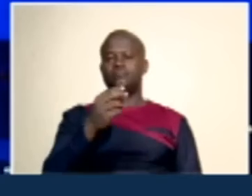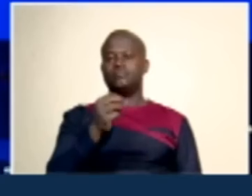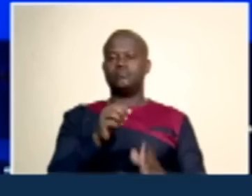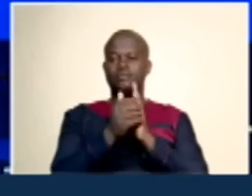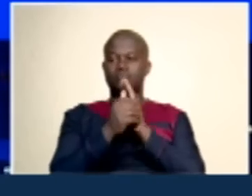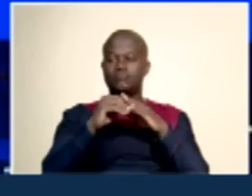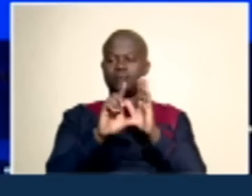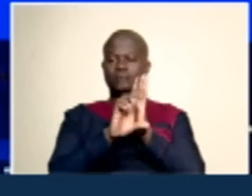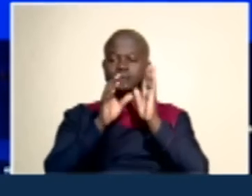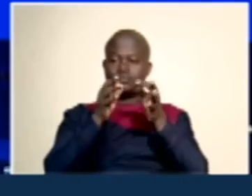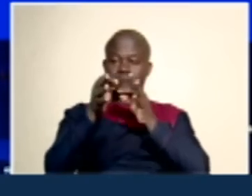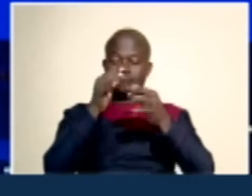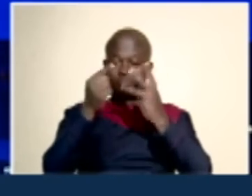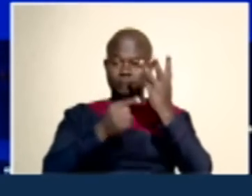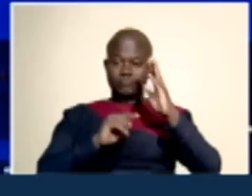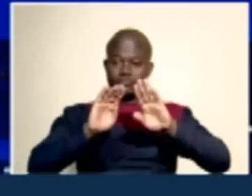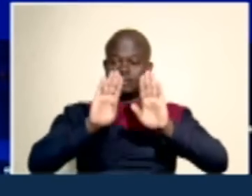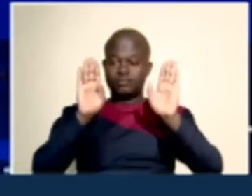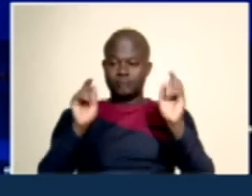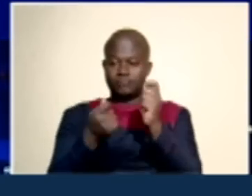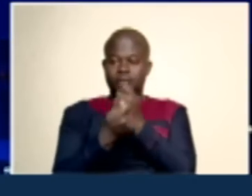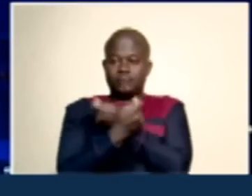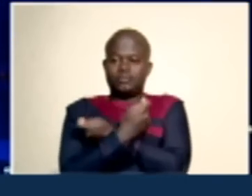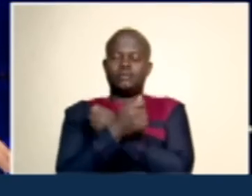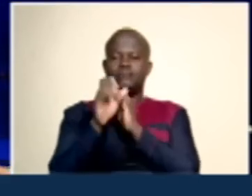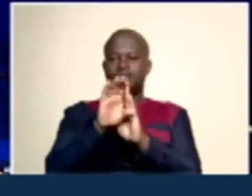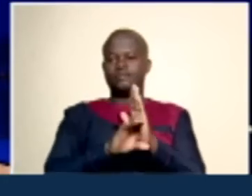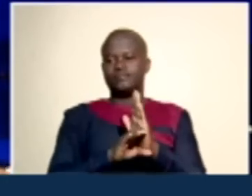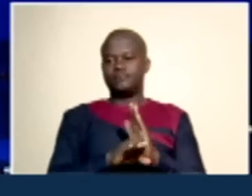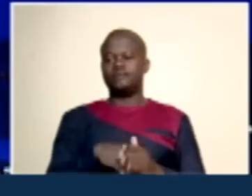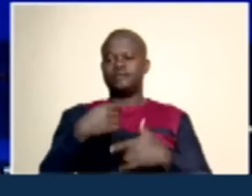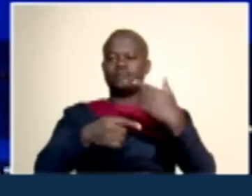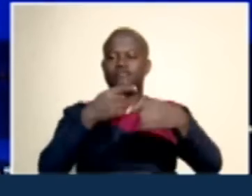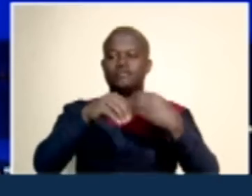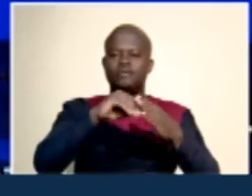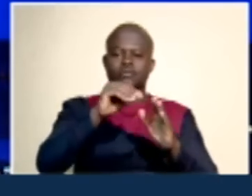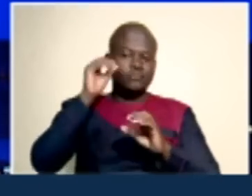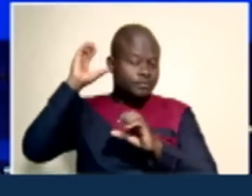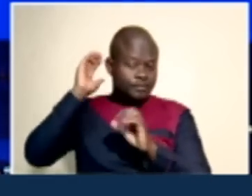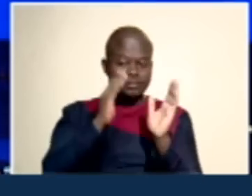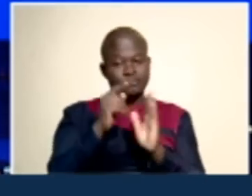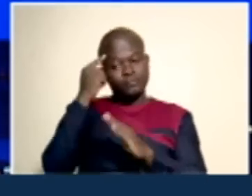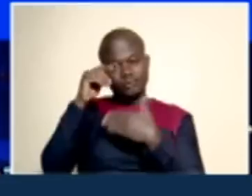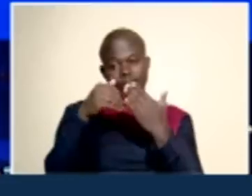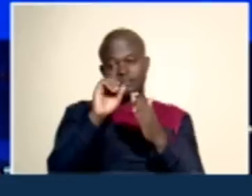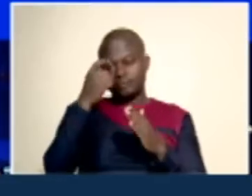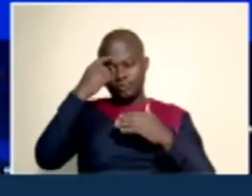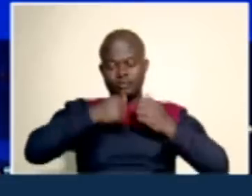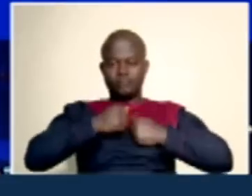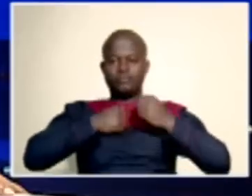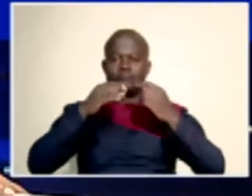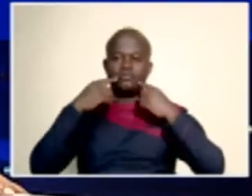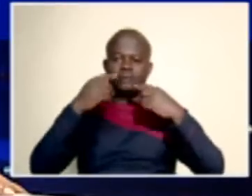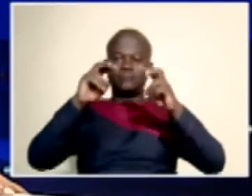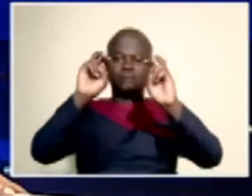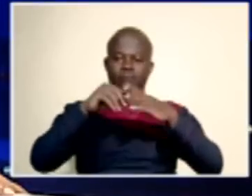impuguke y'amategeko wadusobanuraga ibijyanye n'ivugururwa ry'itegeko nshinga kadukomeza n'andi makuru twabateguriye aho guverinoma y'u Rwanda